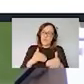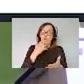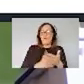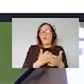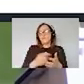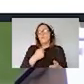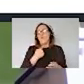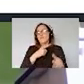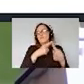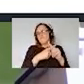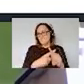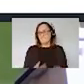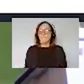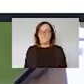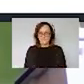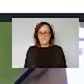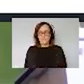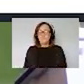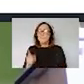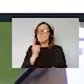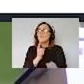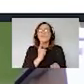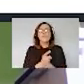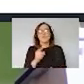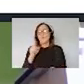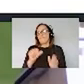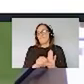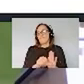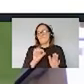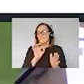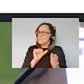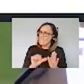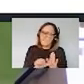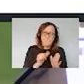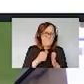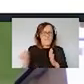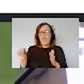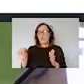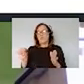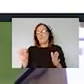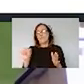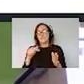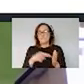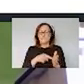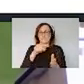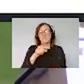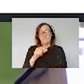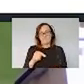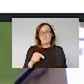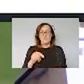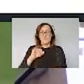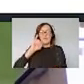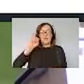oczywiście bez problemu ustawić i to jest tylko i wyłącznie oczywiście w Jitsi. Tak jak Państwo widzieli, ja tutaj